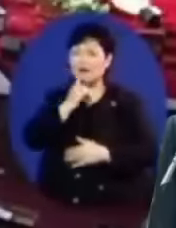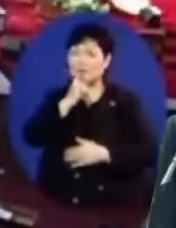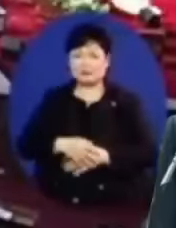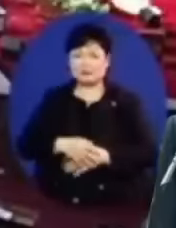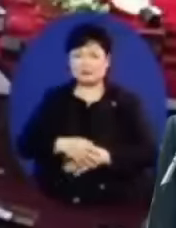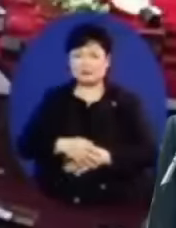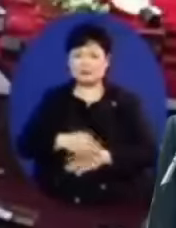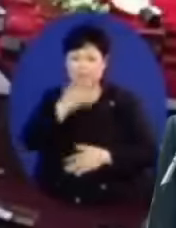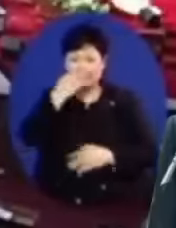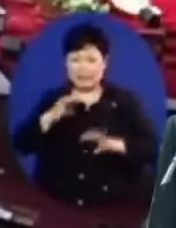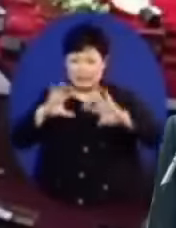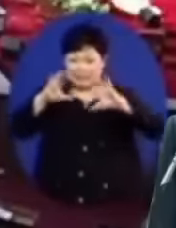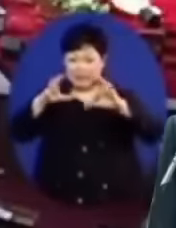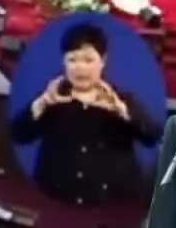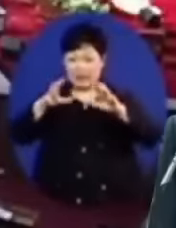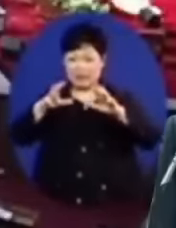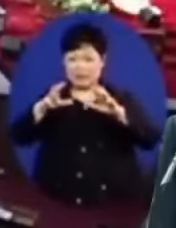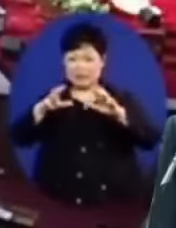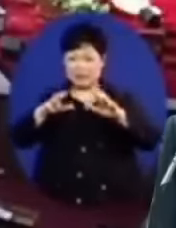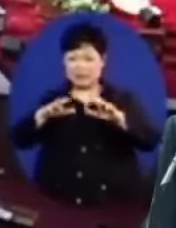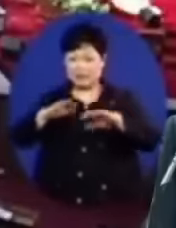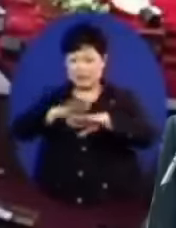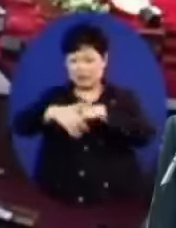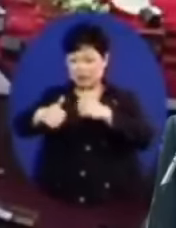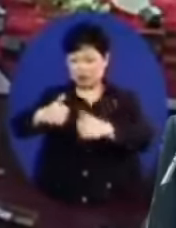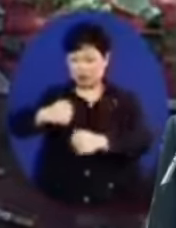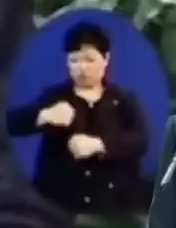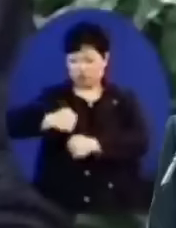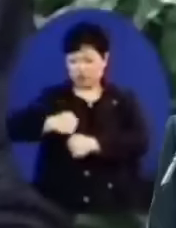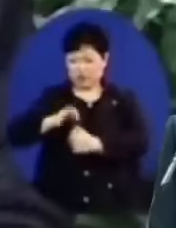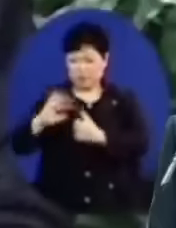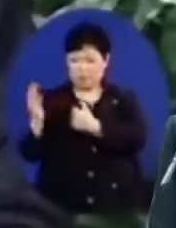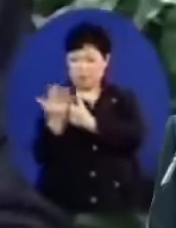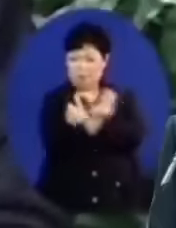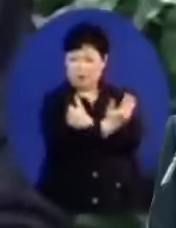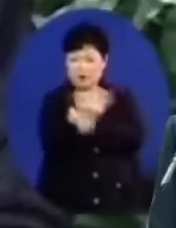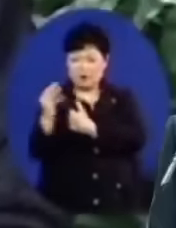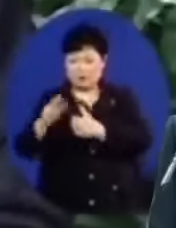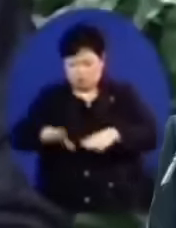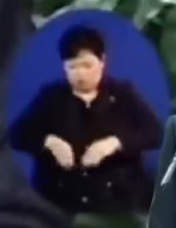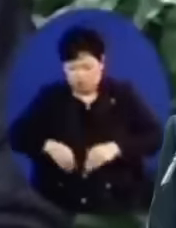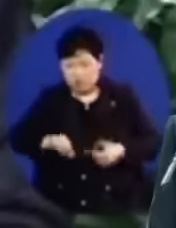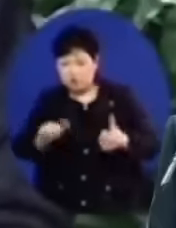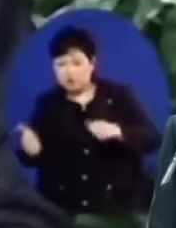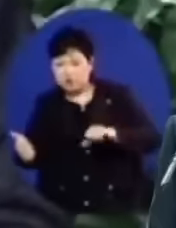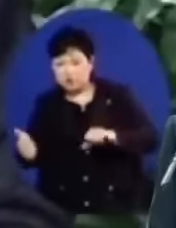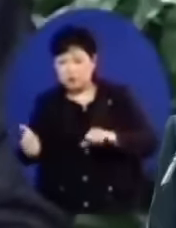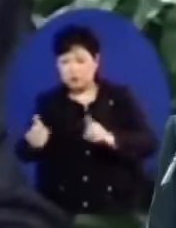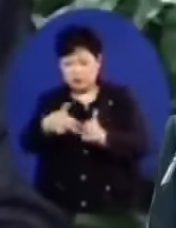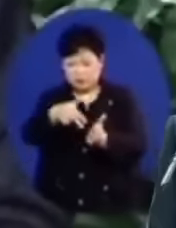왜 이스라엘이 적군에게 포위당해서 굶주려 죽게 됐을 때